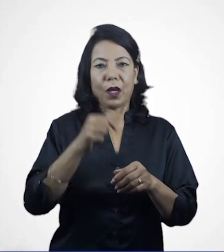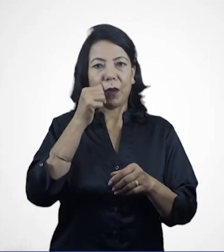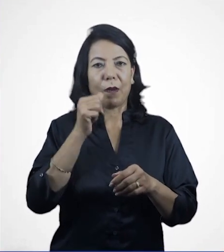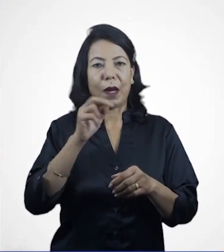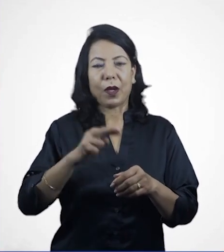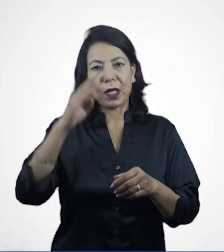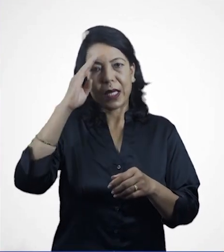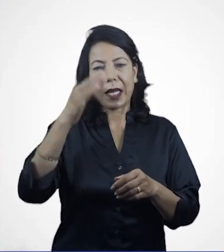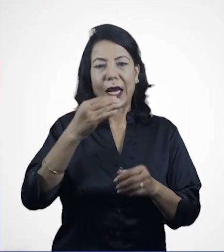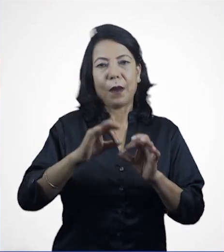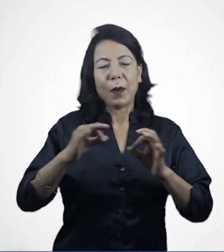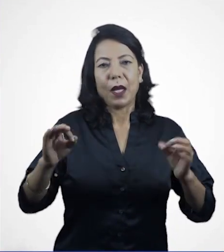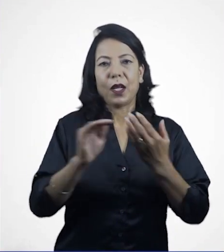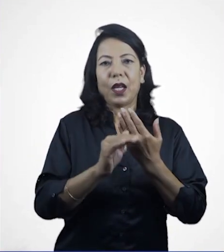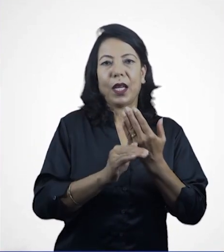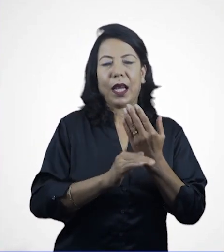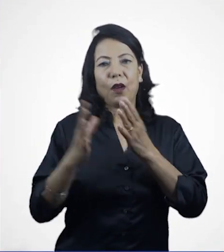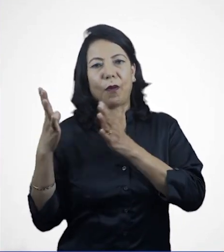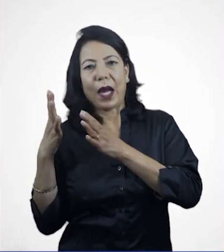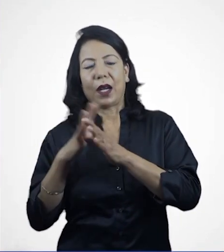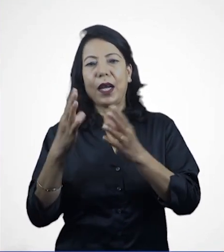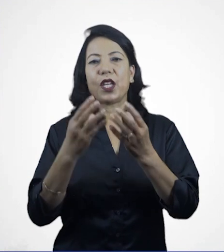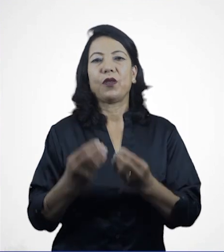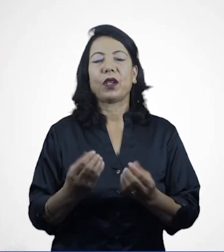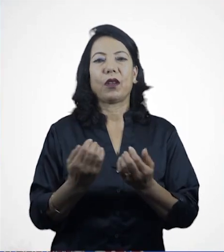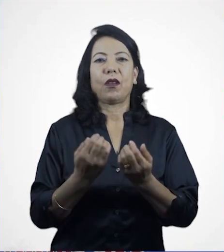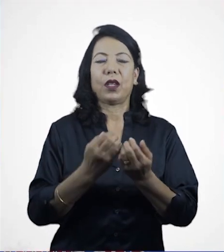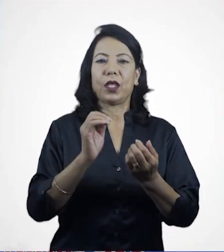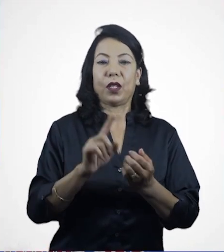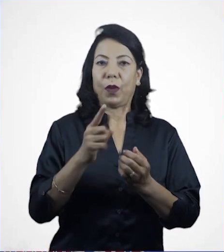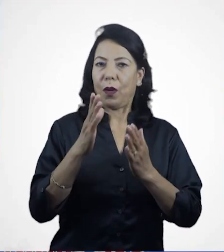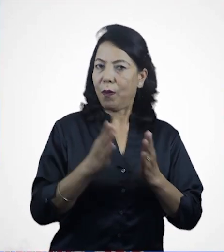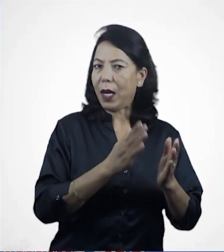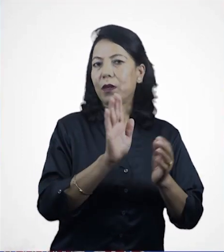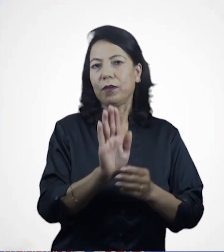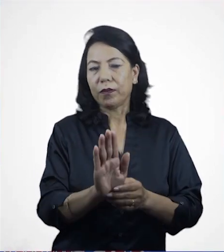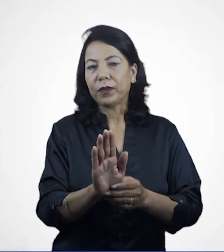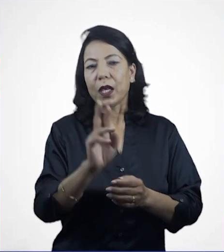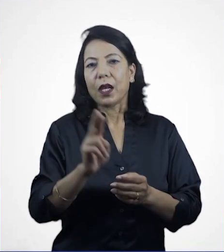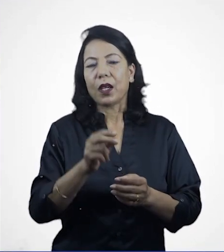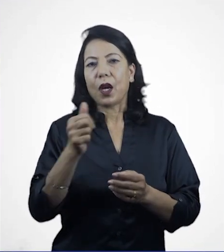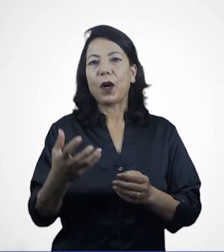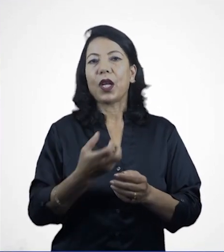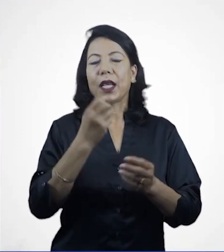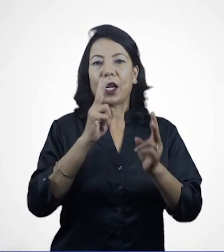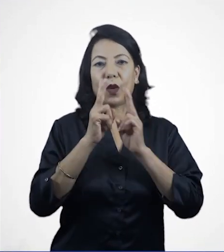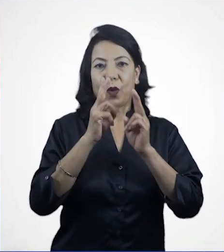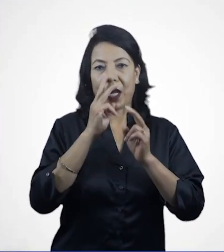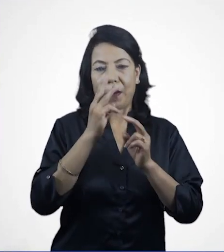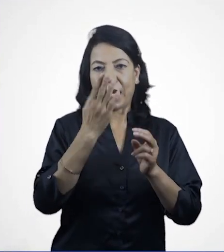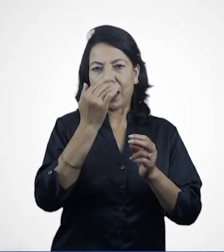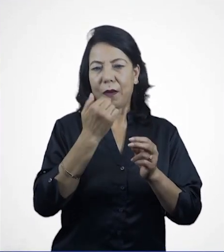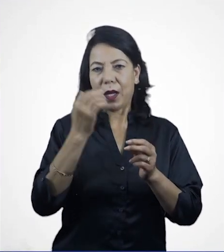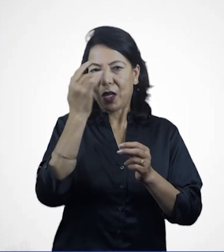रा सरकार लाई बिविन्न किसीम को भार अर लाई हमले नियूनी करन गरना सक्षा पईलो पाटो त्यों अधिकार को कुरामा